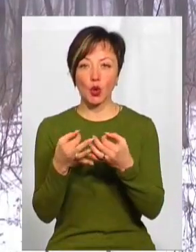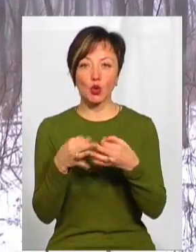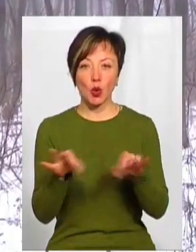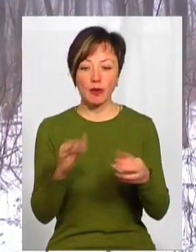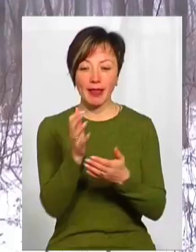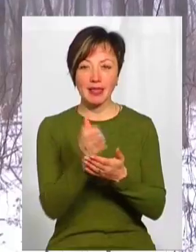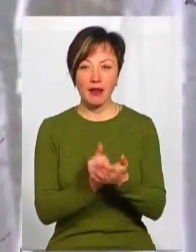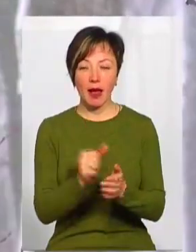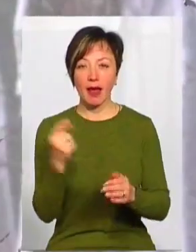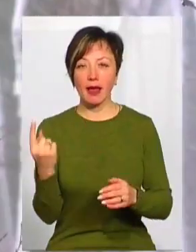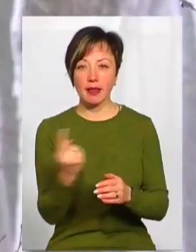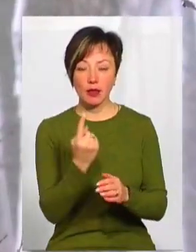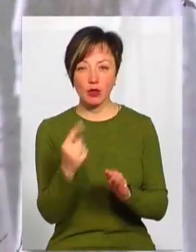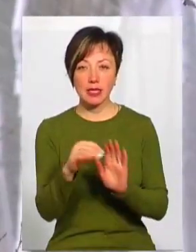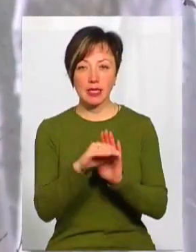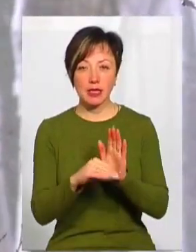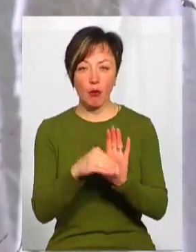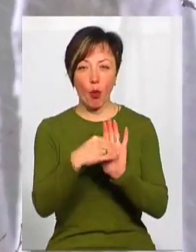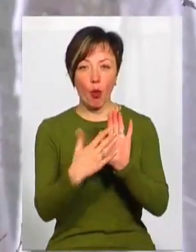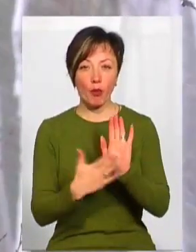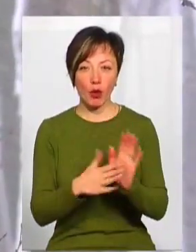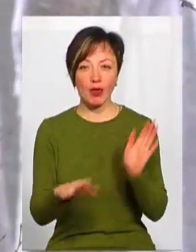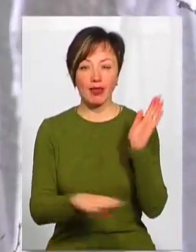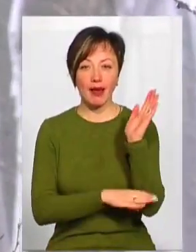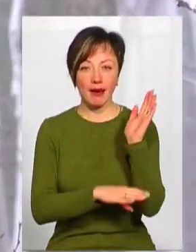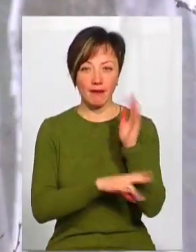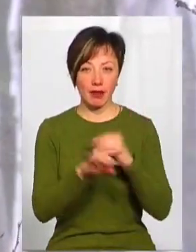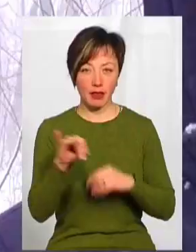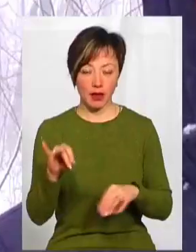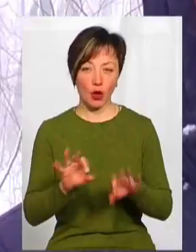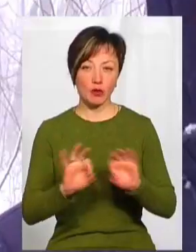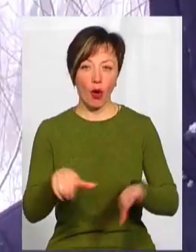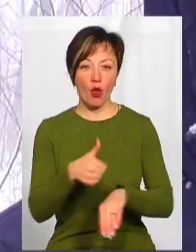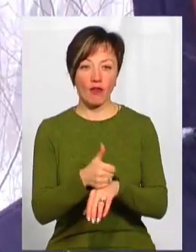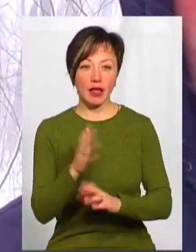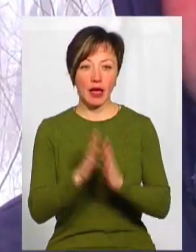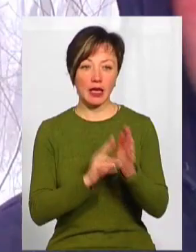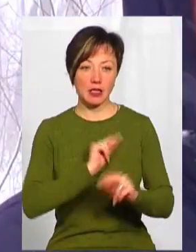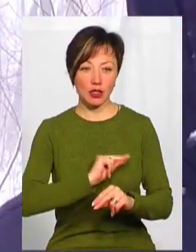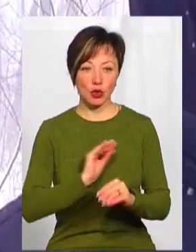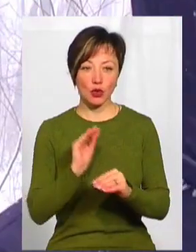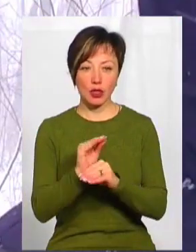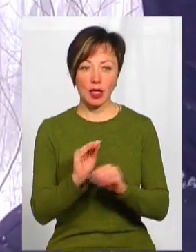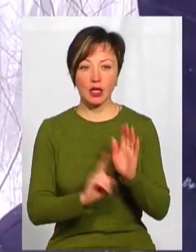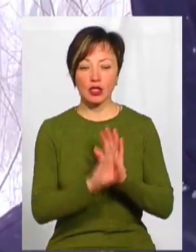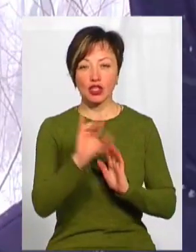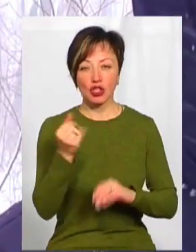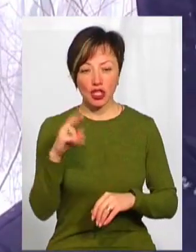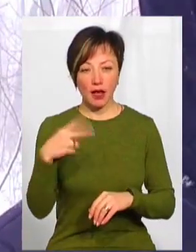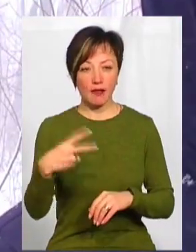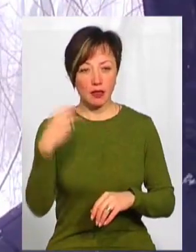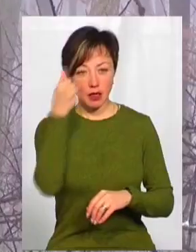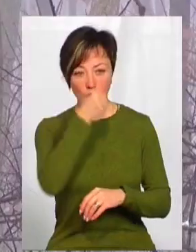єдиної системи електронного обліку деревини, розповідає головний лісничий підприємства Андрій Турлай. Та додає, з січня